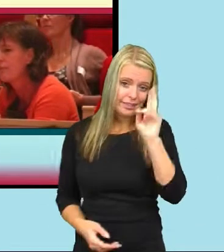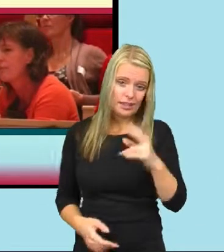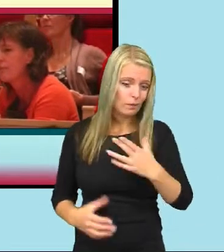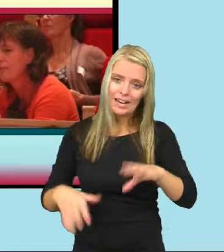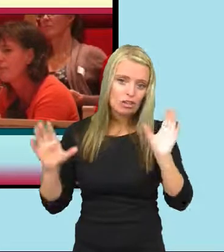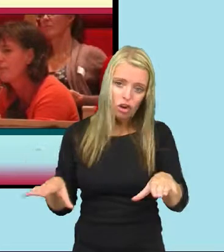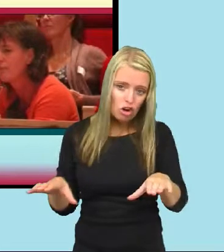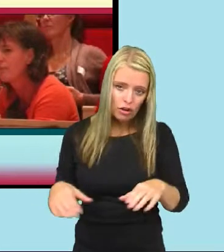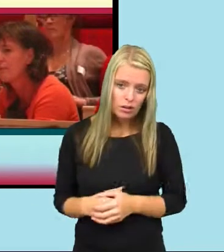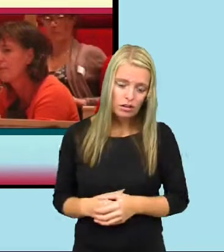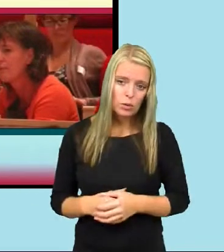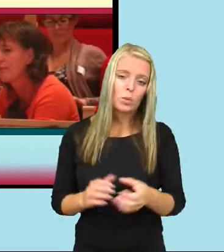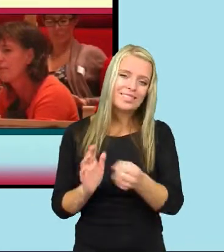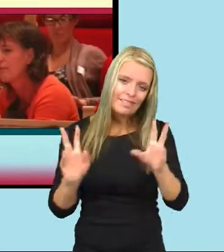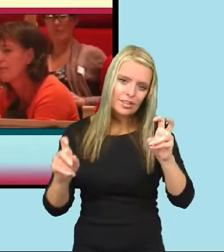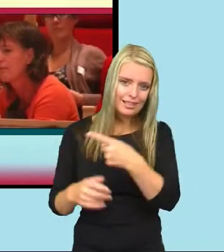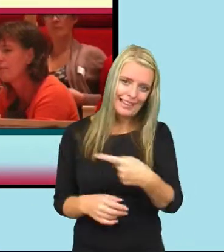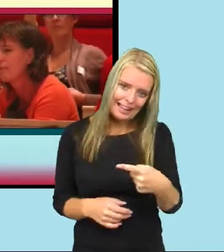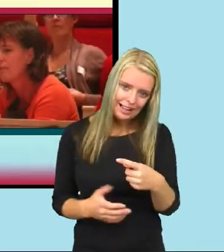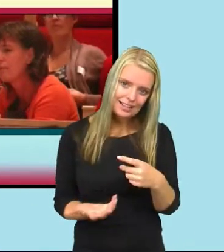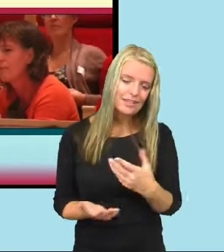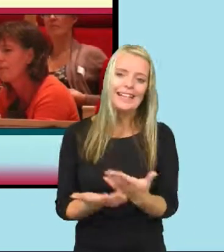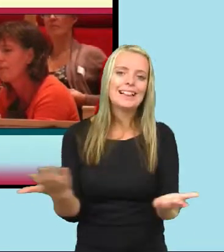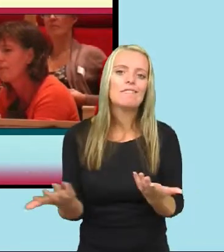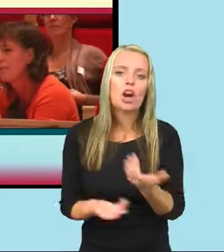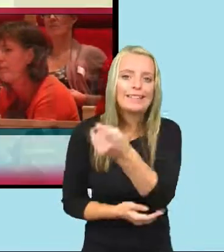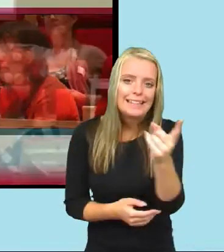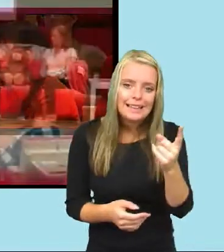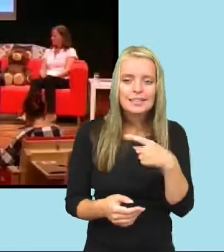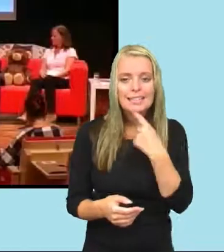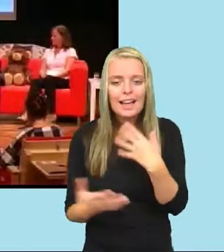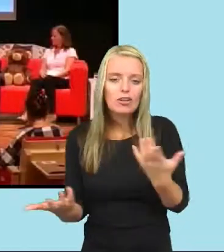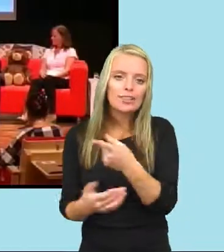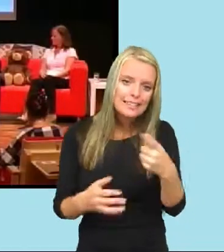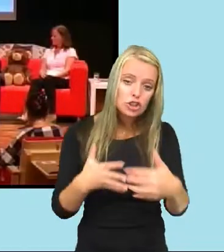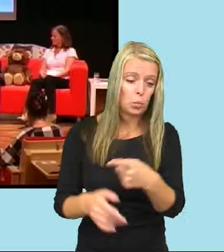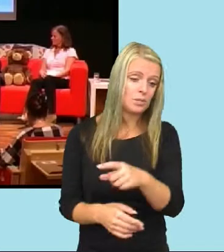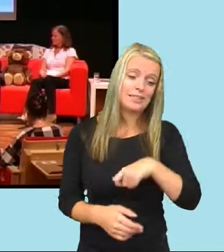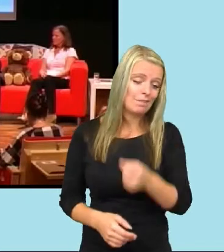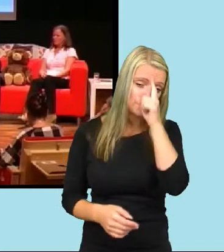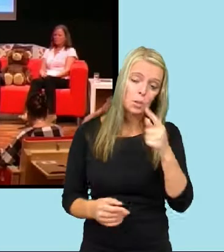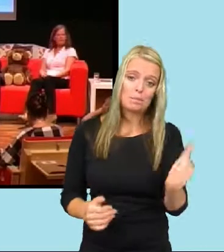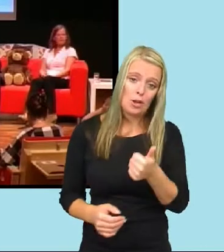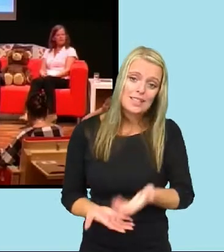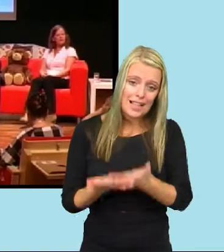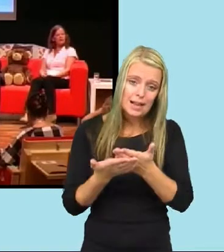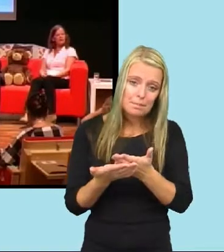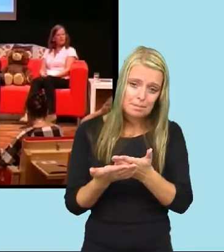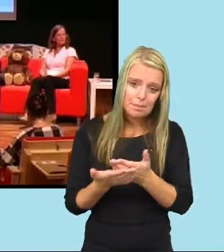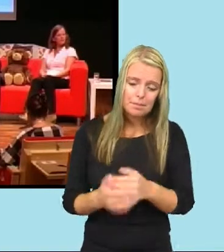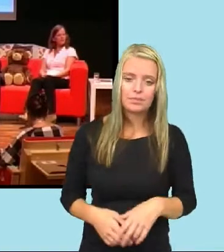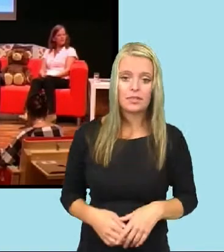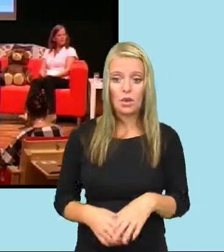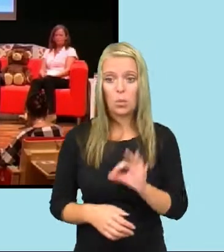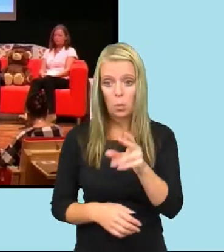är anledningen till att det blir negativt. Inte vad ni säger eller gör, för hon inser ju att hon behöver hjälp också. Men det är ju därför att få